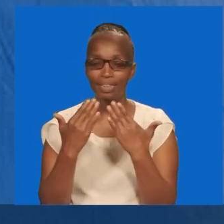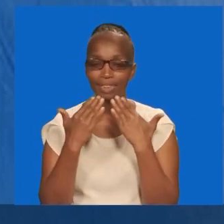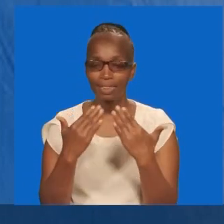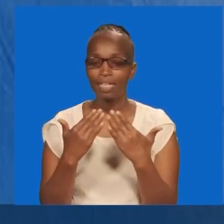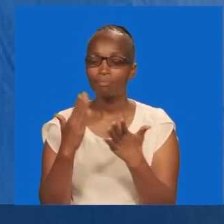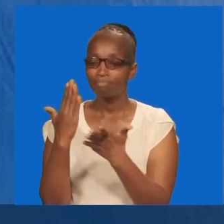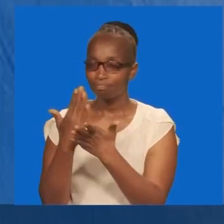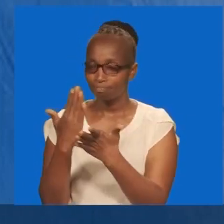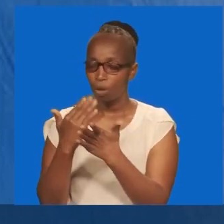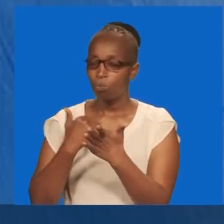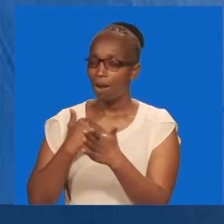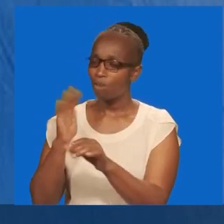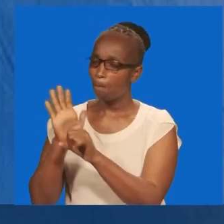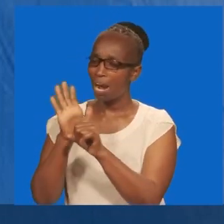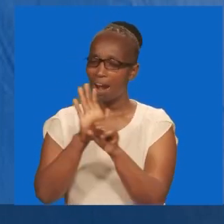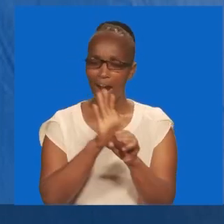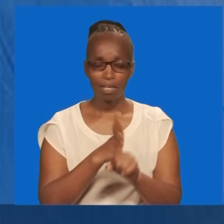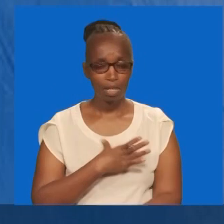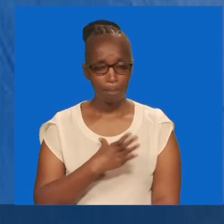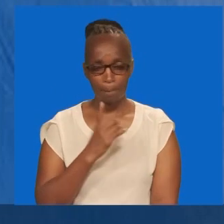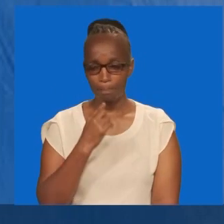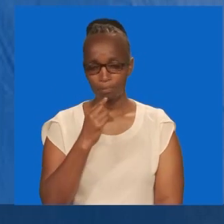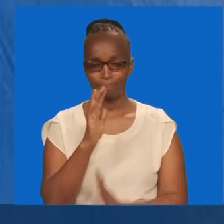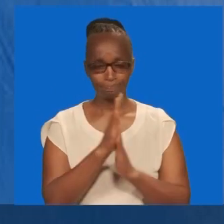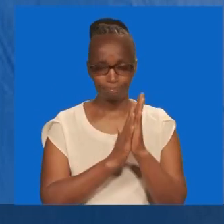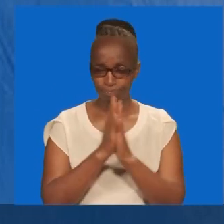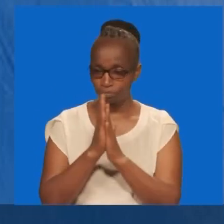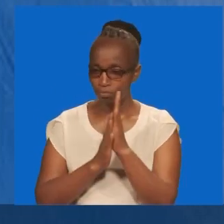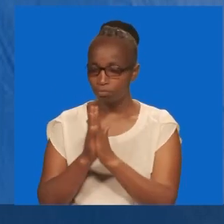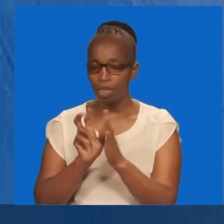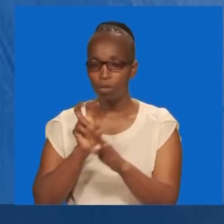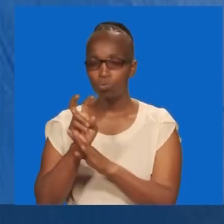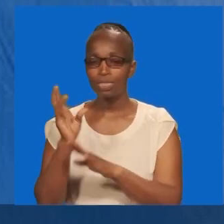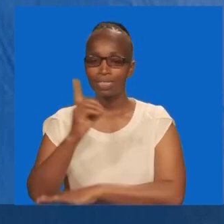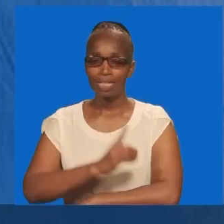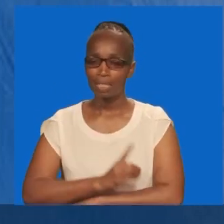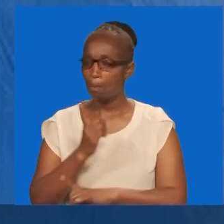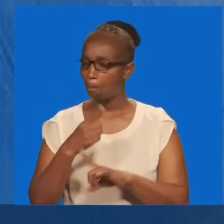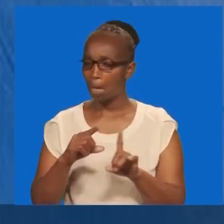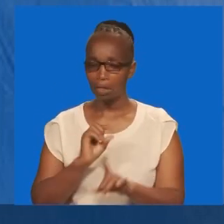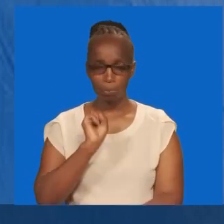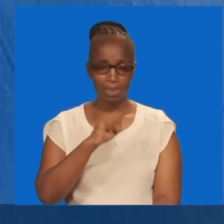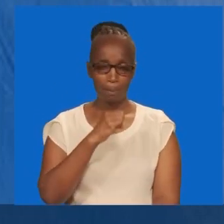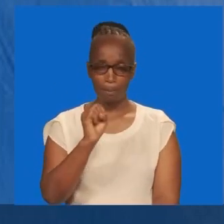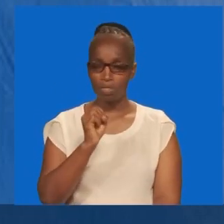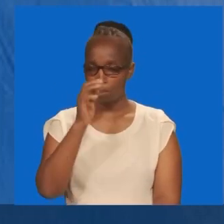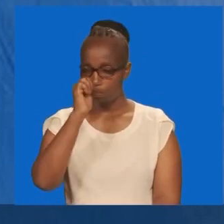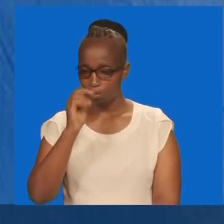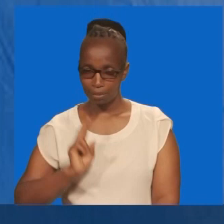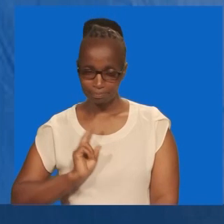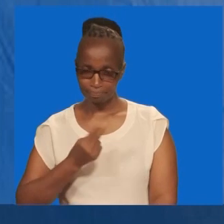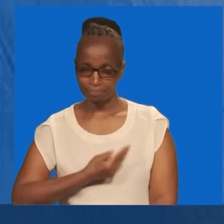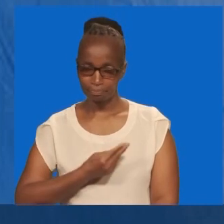siku. Tazama, ni wengi ambao walitazamia kuiona lakini hawakuweza kuiona. Lakini